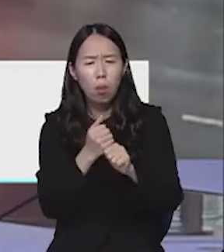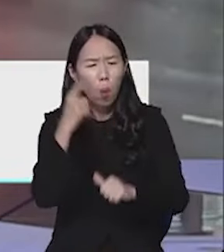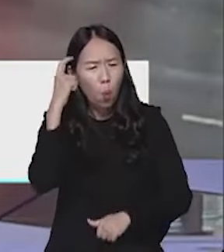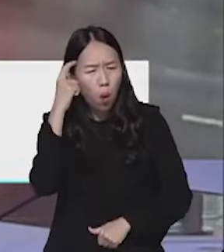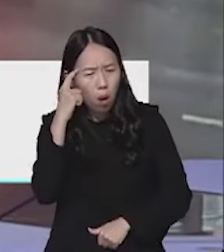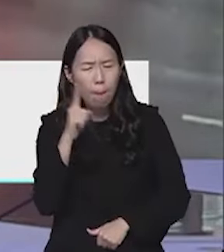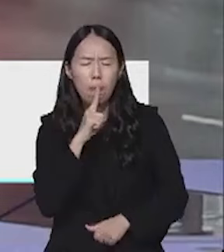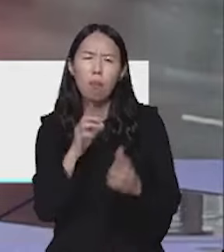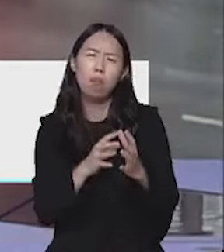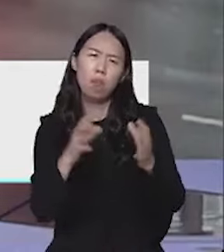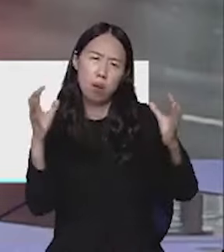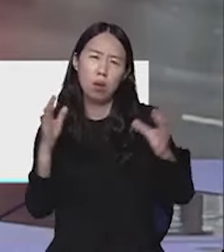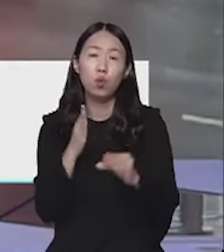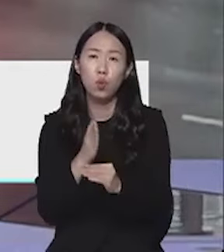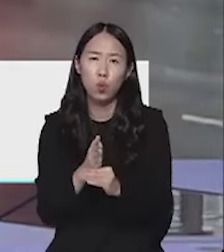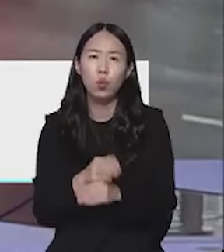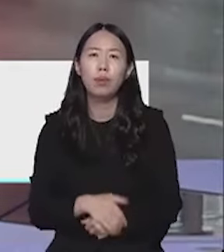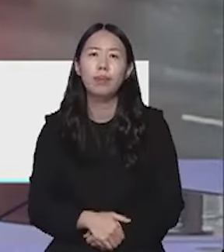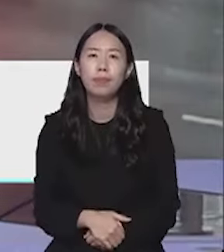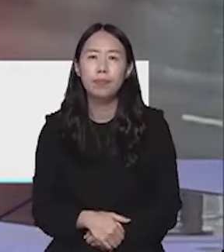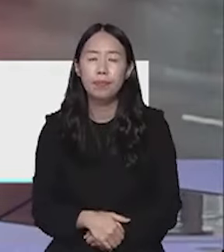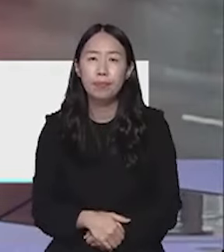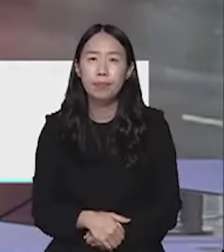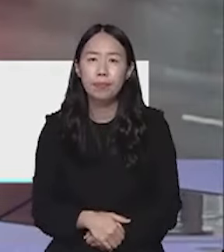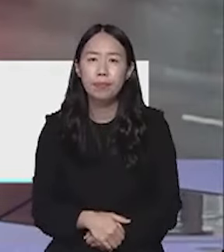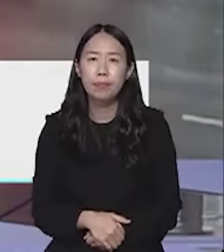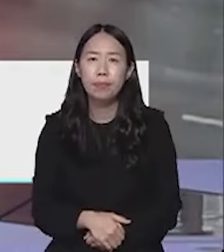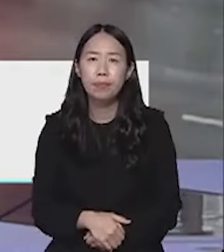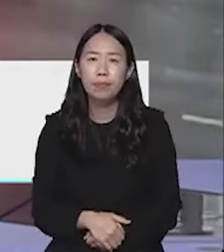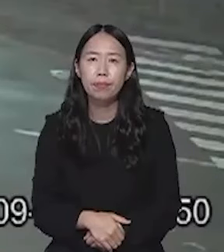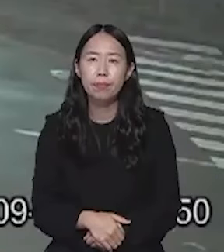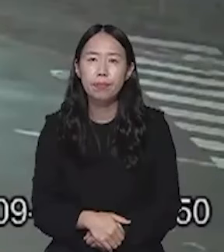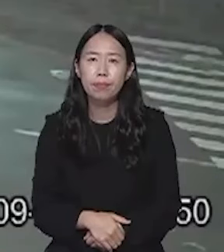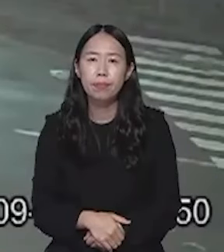재점화되는 모양새입니다. 조경원 기자가 보도합니다.